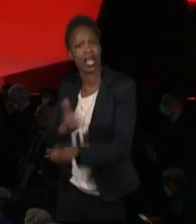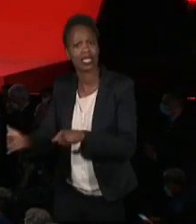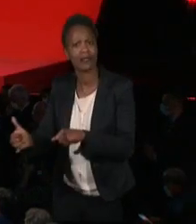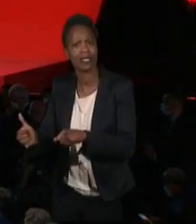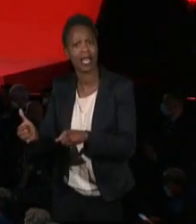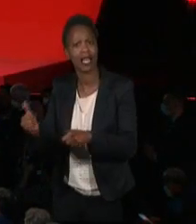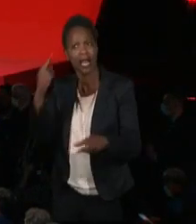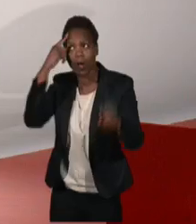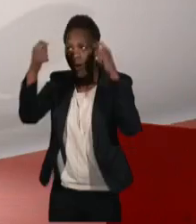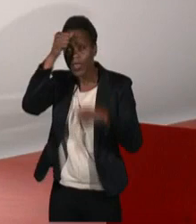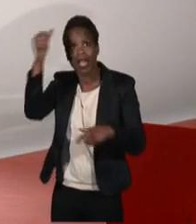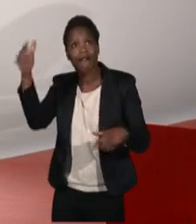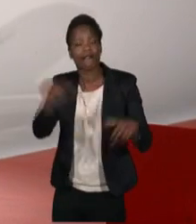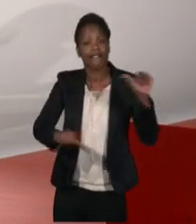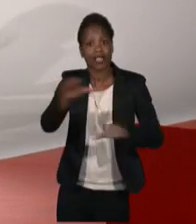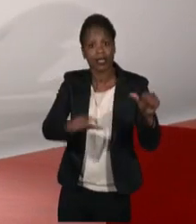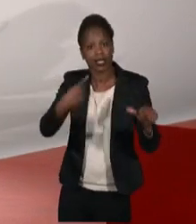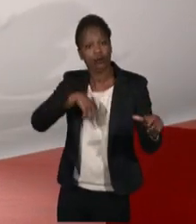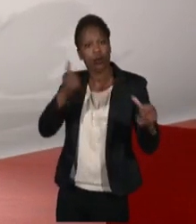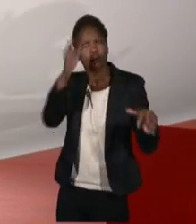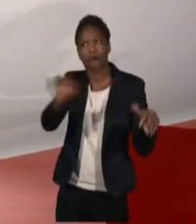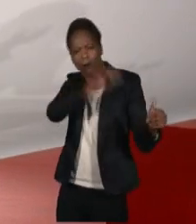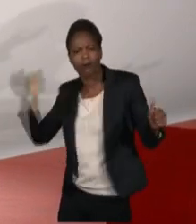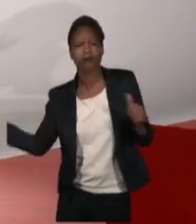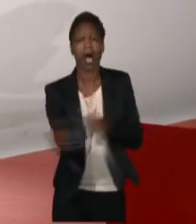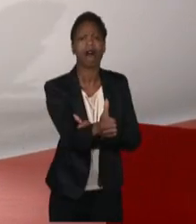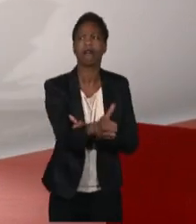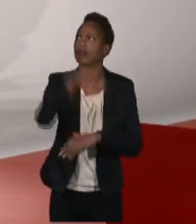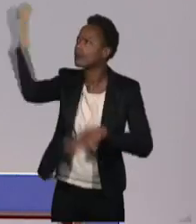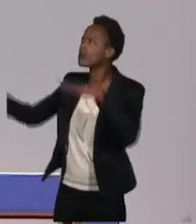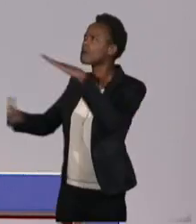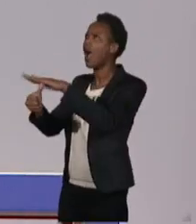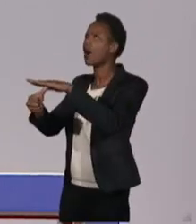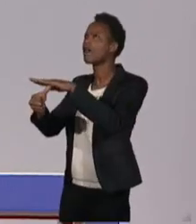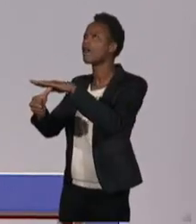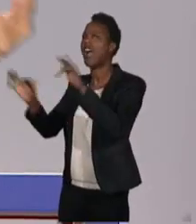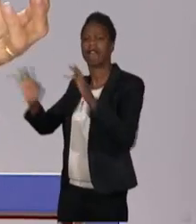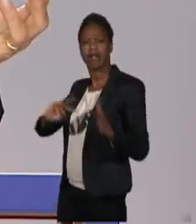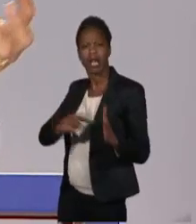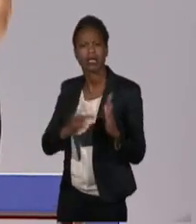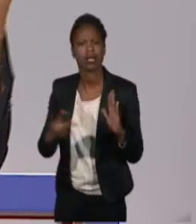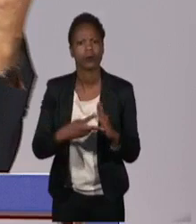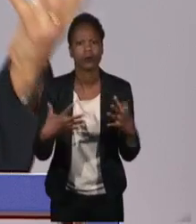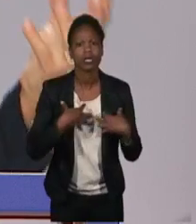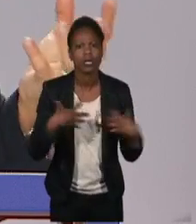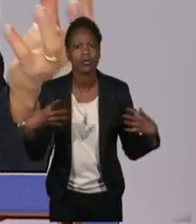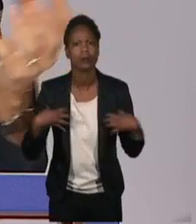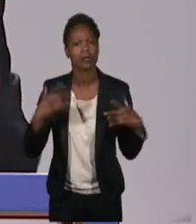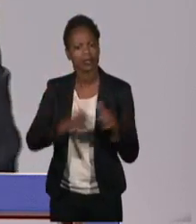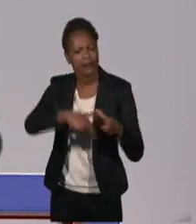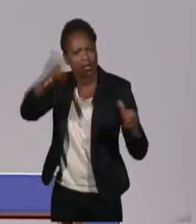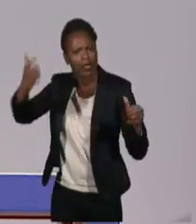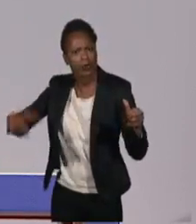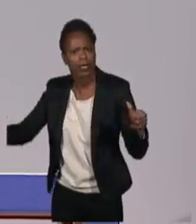nous veux au premier rang. La France, je la vois à la pointe de toutes les fulgurances technologiques, scientifiques,